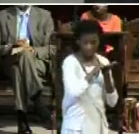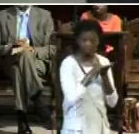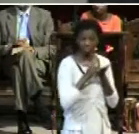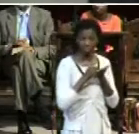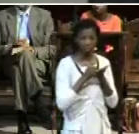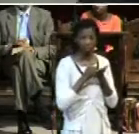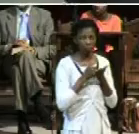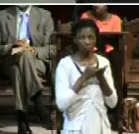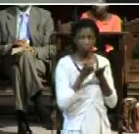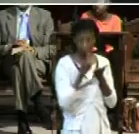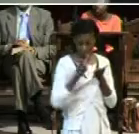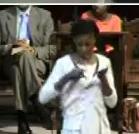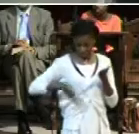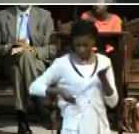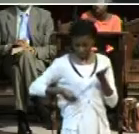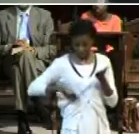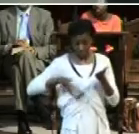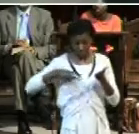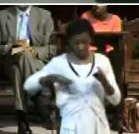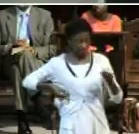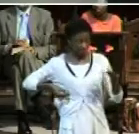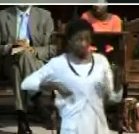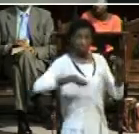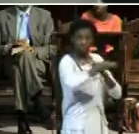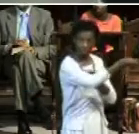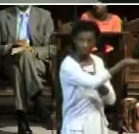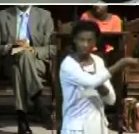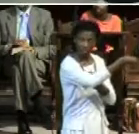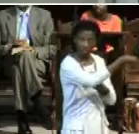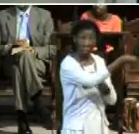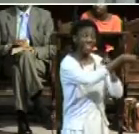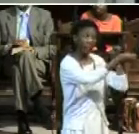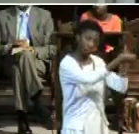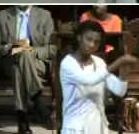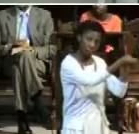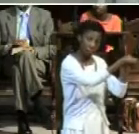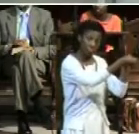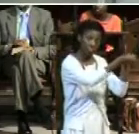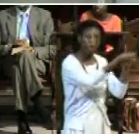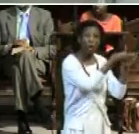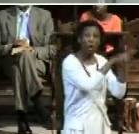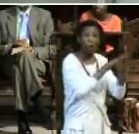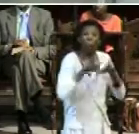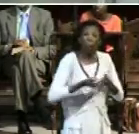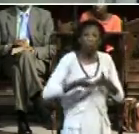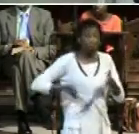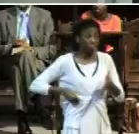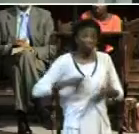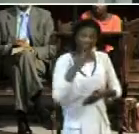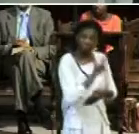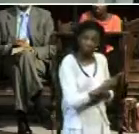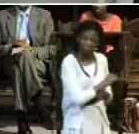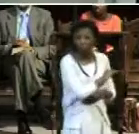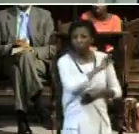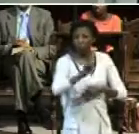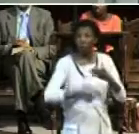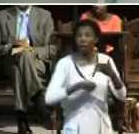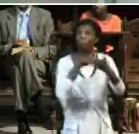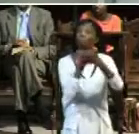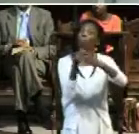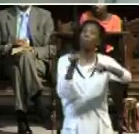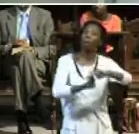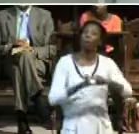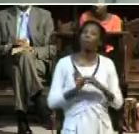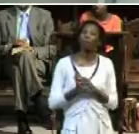péchés jusqu'à la mort, puisqu'elle est en train, au travers de ce geste de parfum, aller